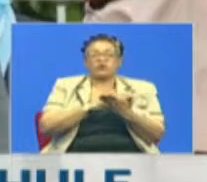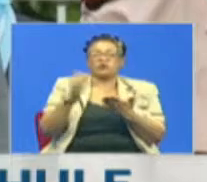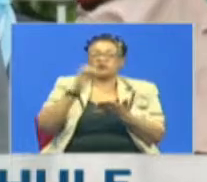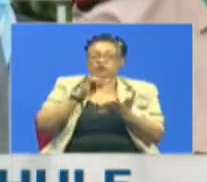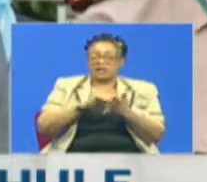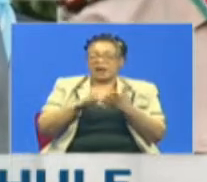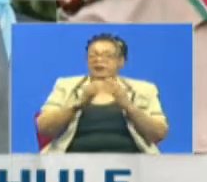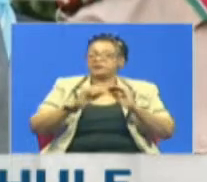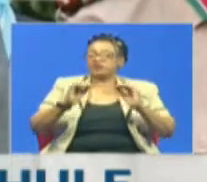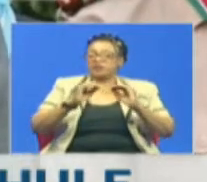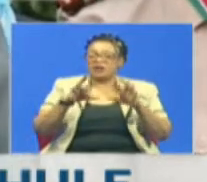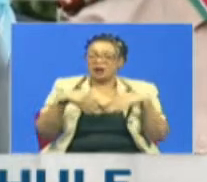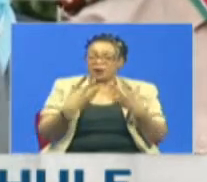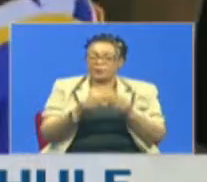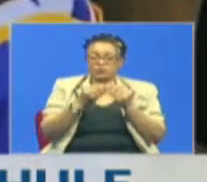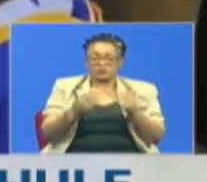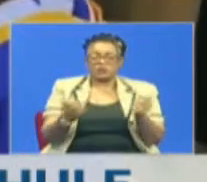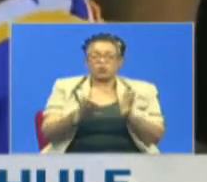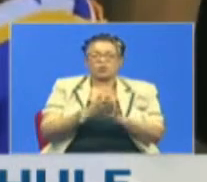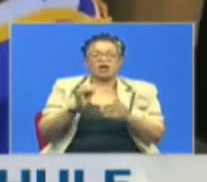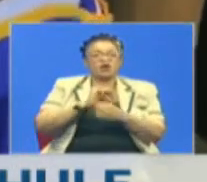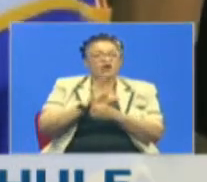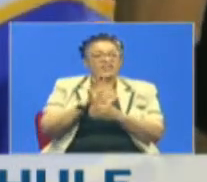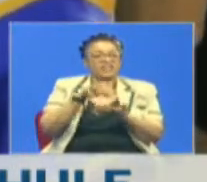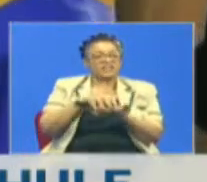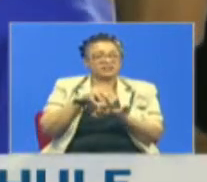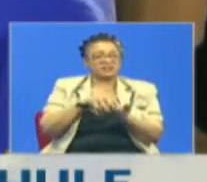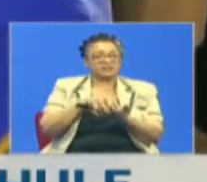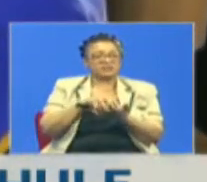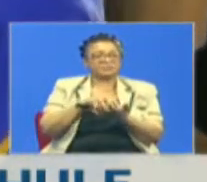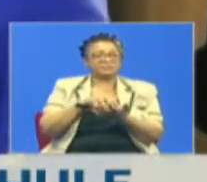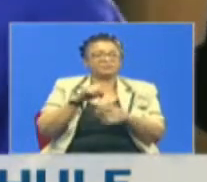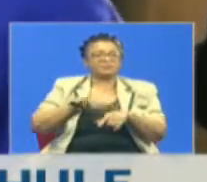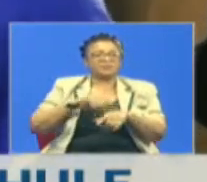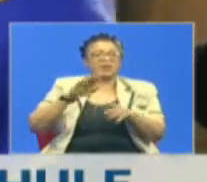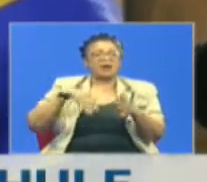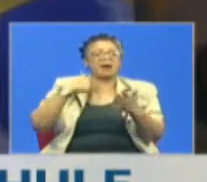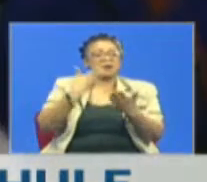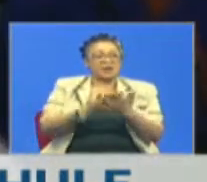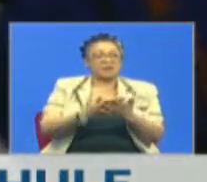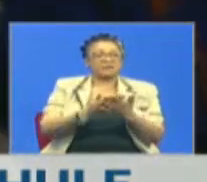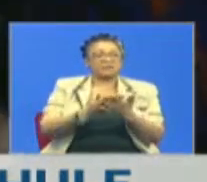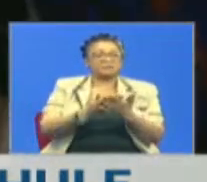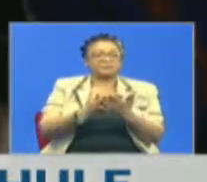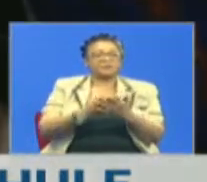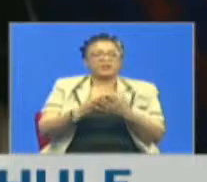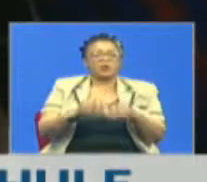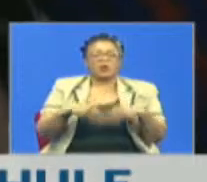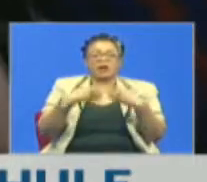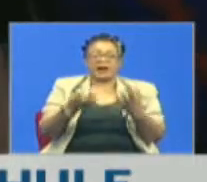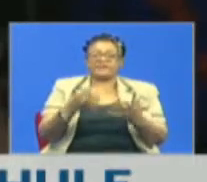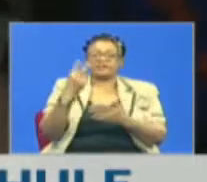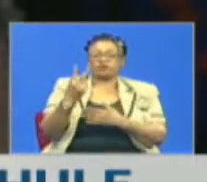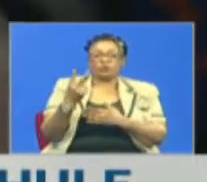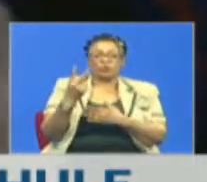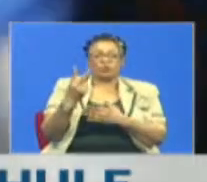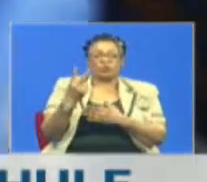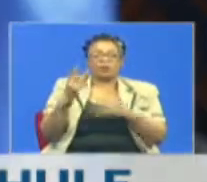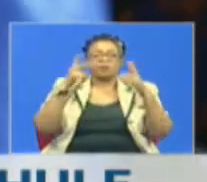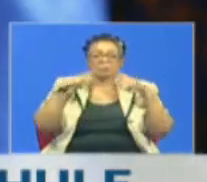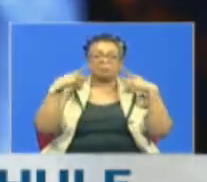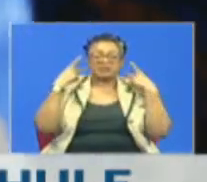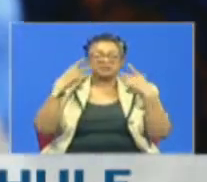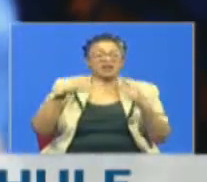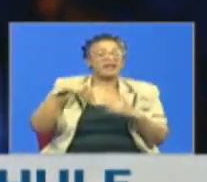how to deal with COVID related cases. Watakapofika shuleni, wanafunzi watapata barakoa mbili kila siku ambazo